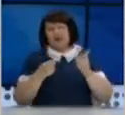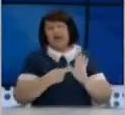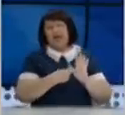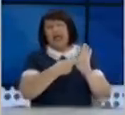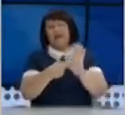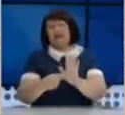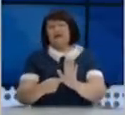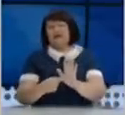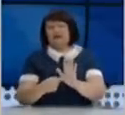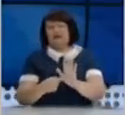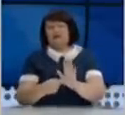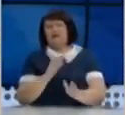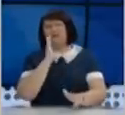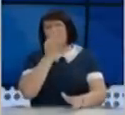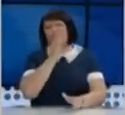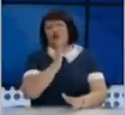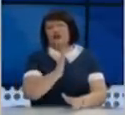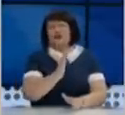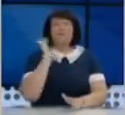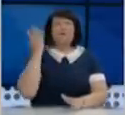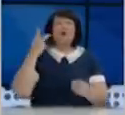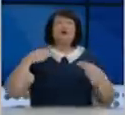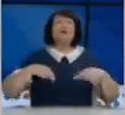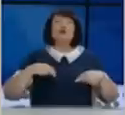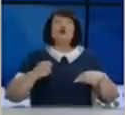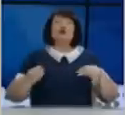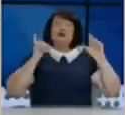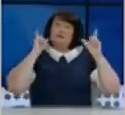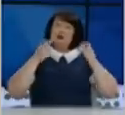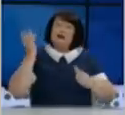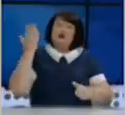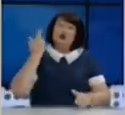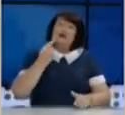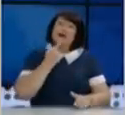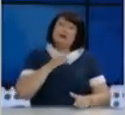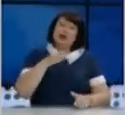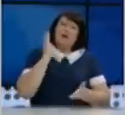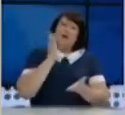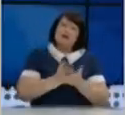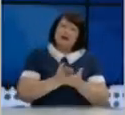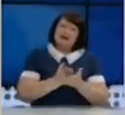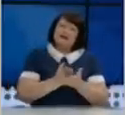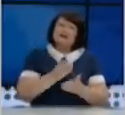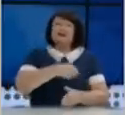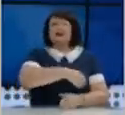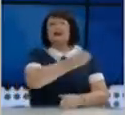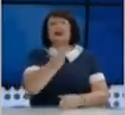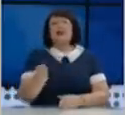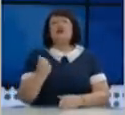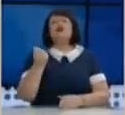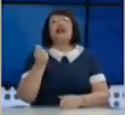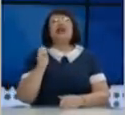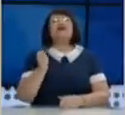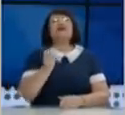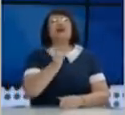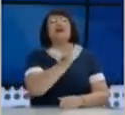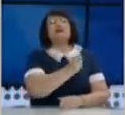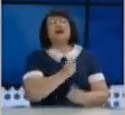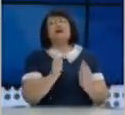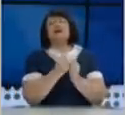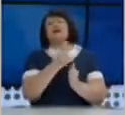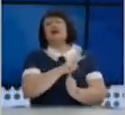Όταν κατά δήλωση του τότε Υπουργού της Νέας Δημοκρατίας επιλέξατε να μοιράσετε σακούλες με λεφτά, με